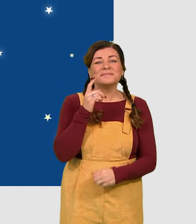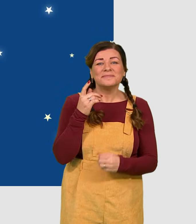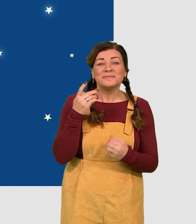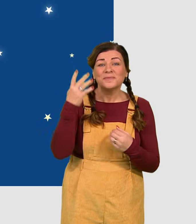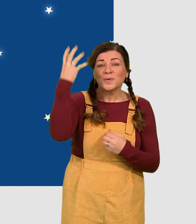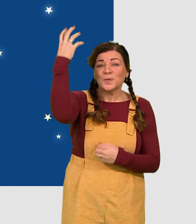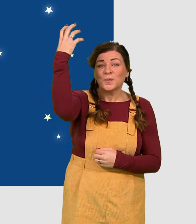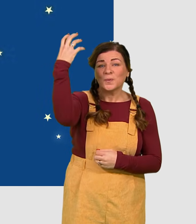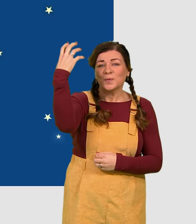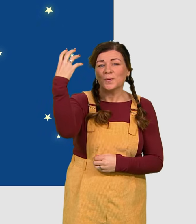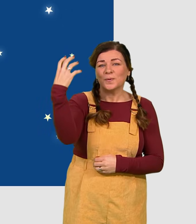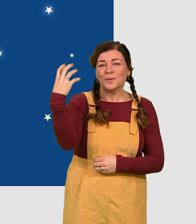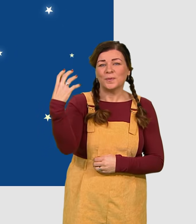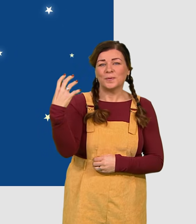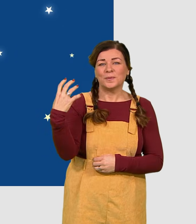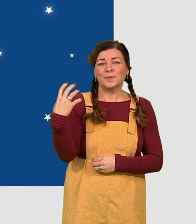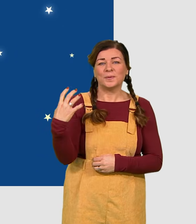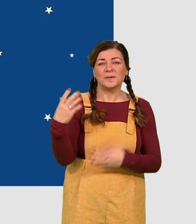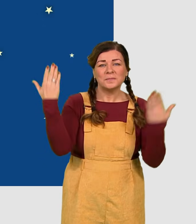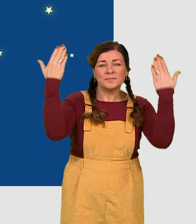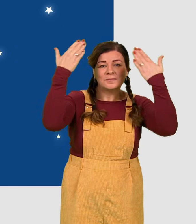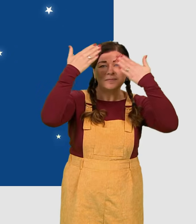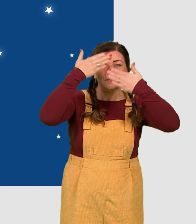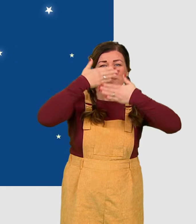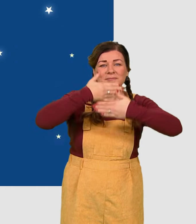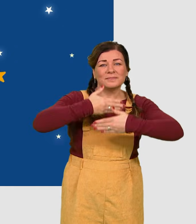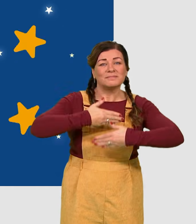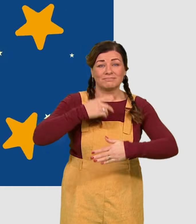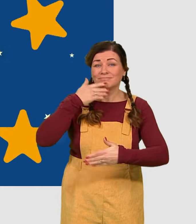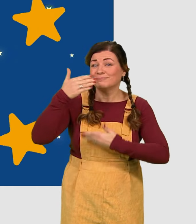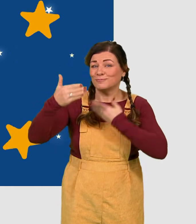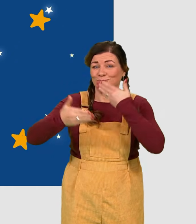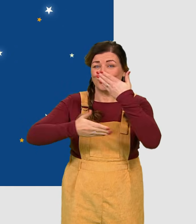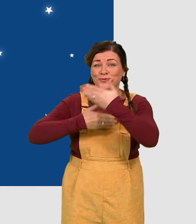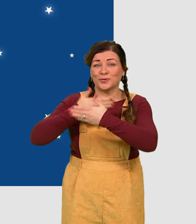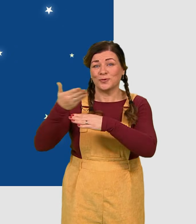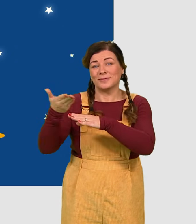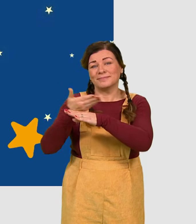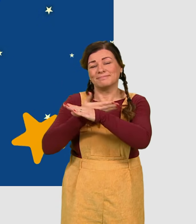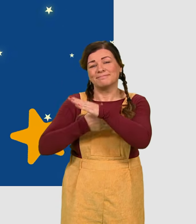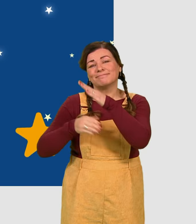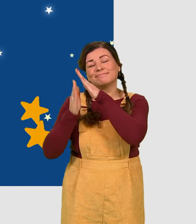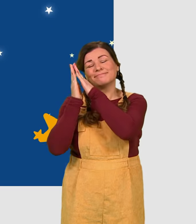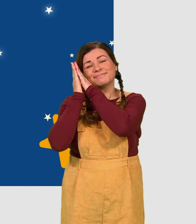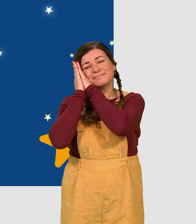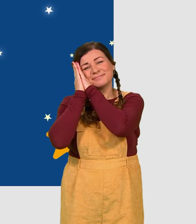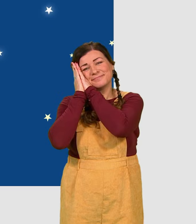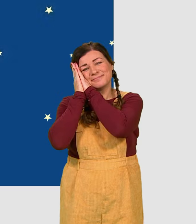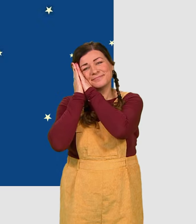Mae'r haul yn mynd i'w wely, mae'n amser i ni gael stori fach